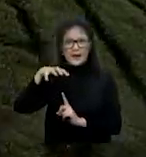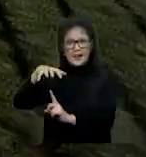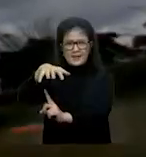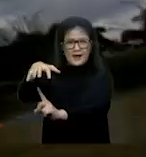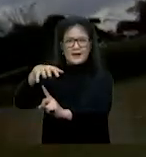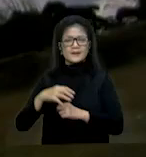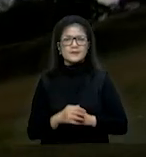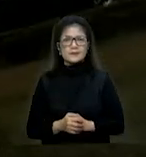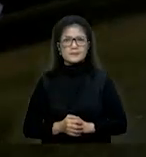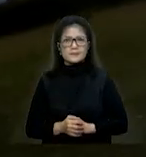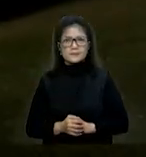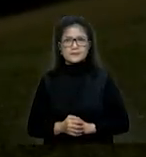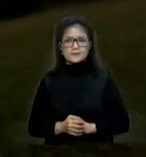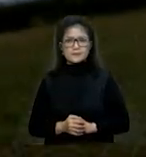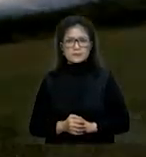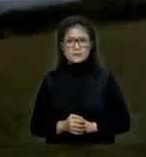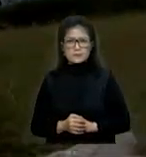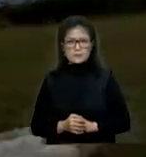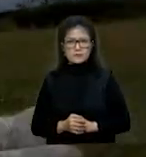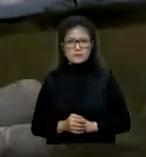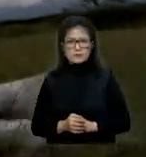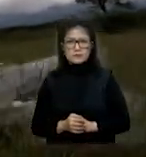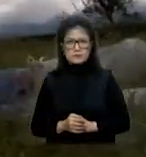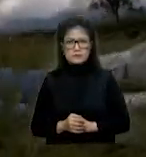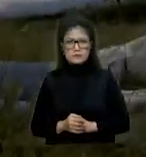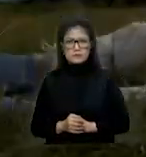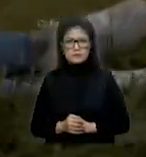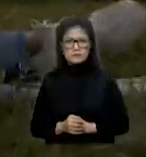Dari Subang, Jawa Barat, Esra Ambarita dan Dede Rudi.